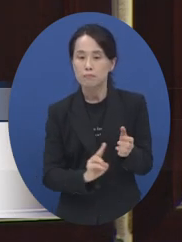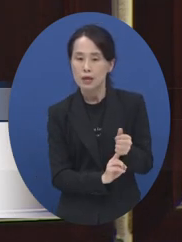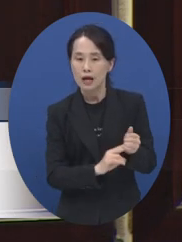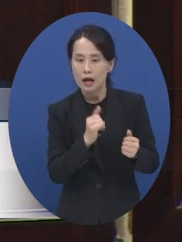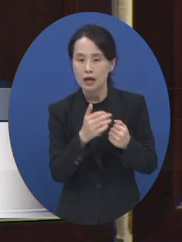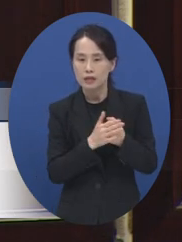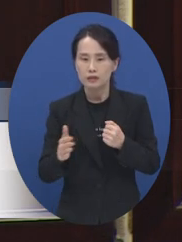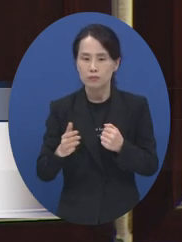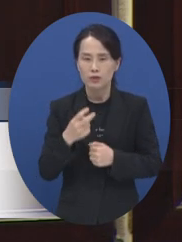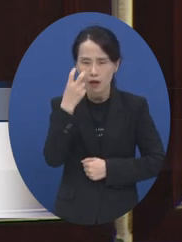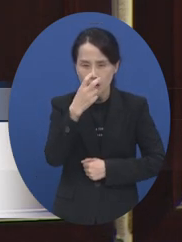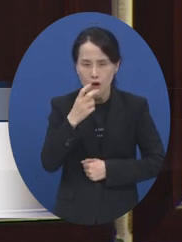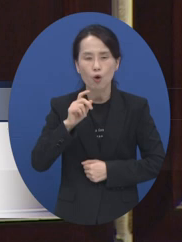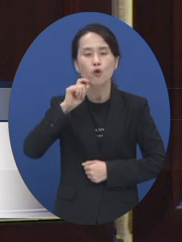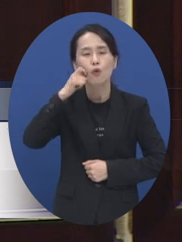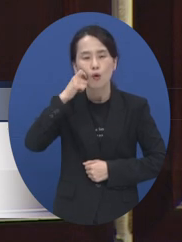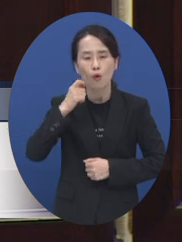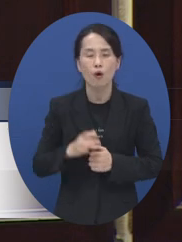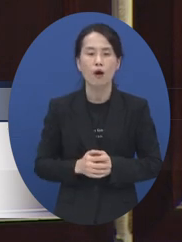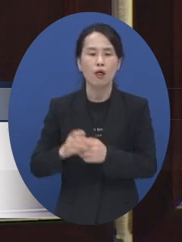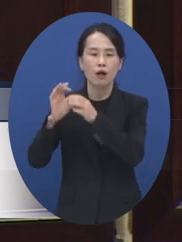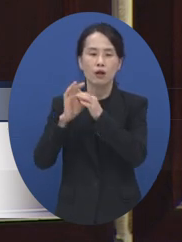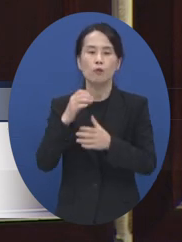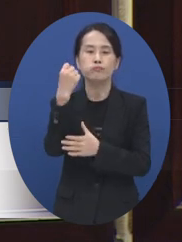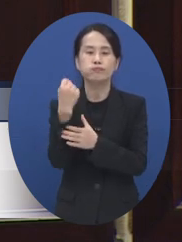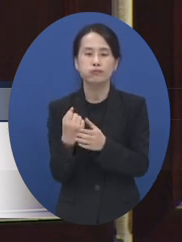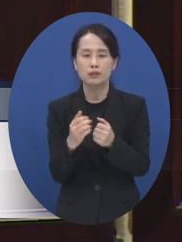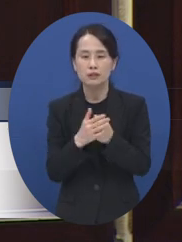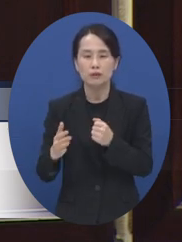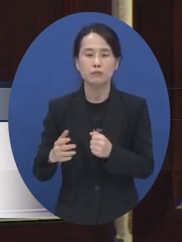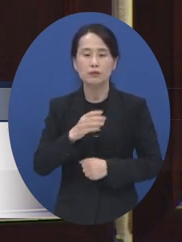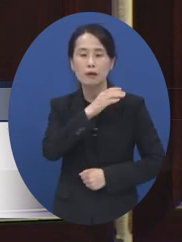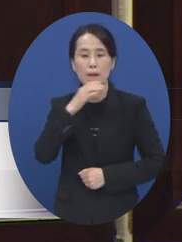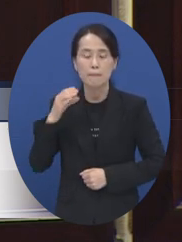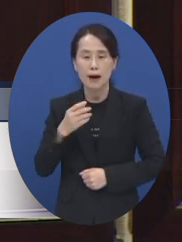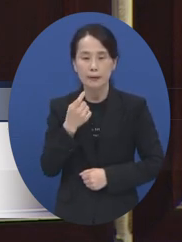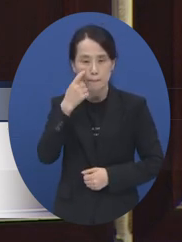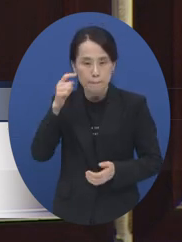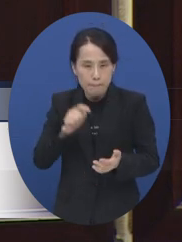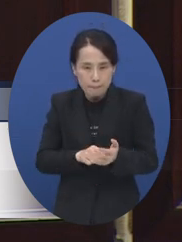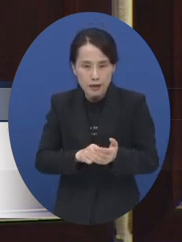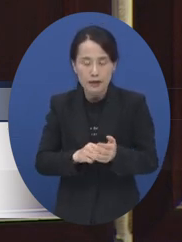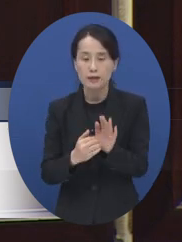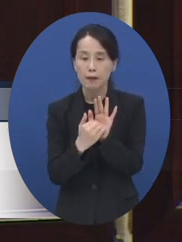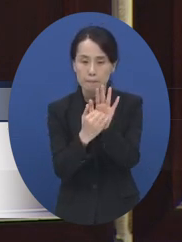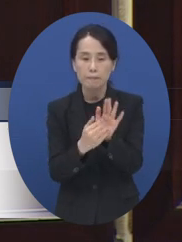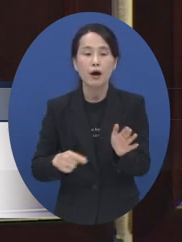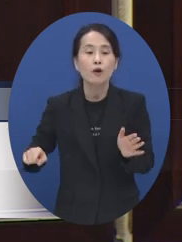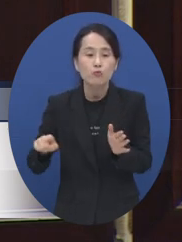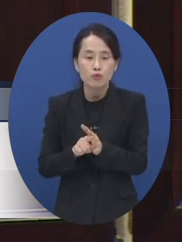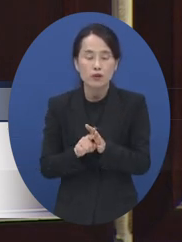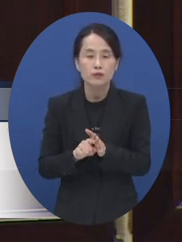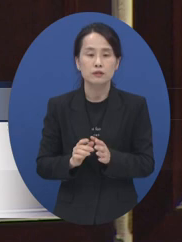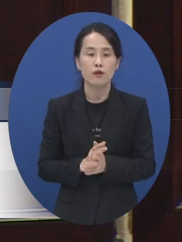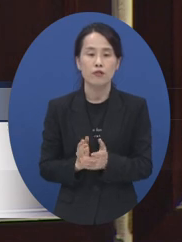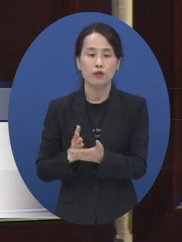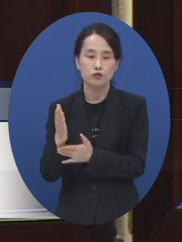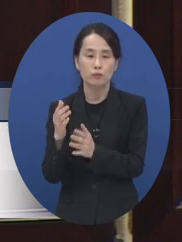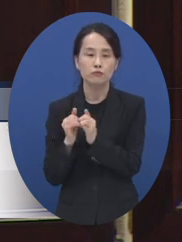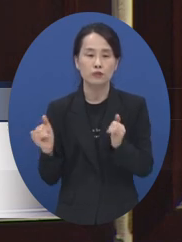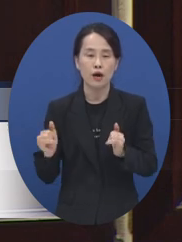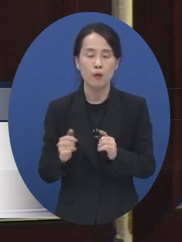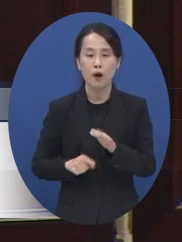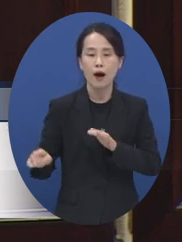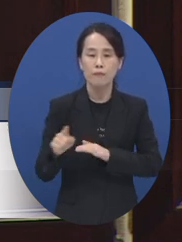환경에서 지속적으로 노아가 되므로 제대로 파악하고 선제적으로 대응할 하면 전문 인력과